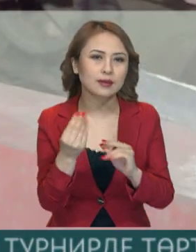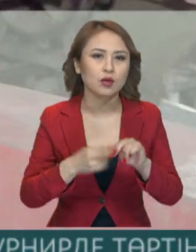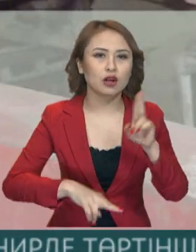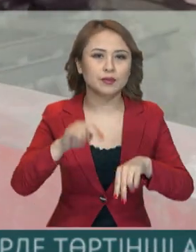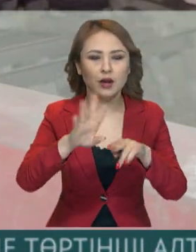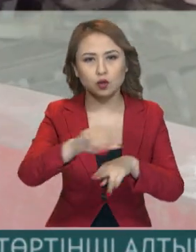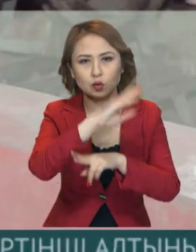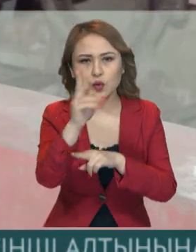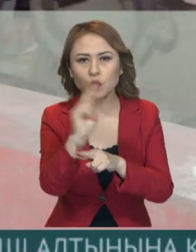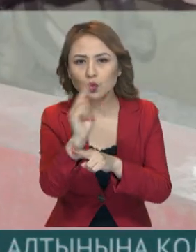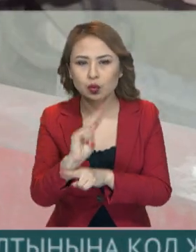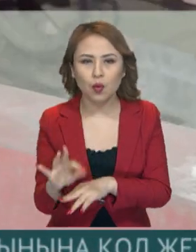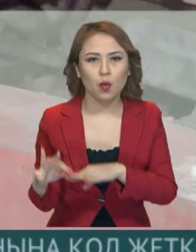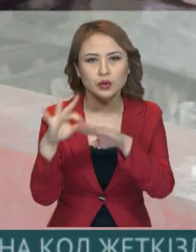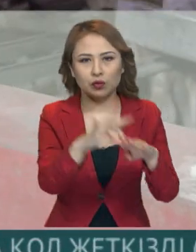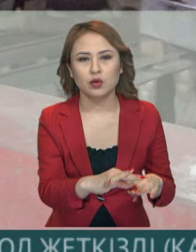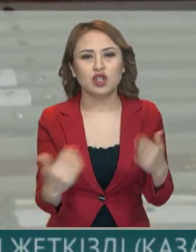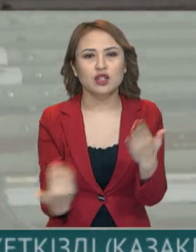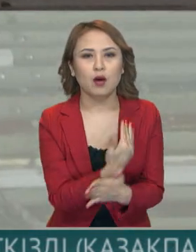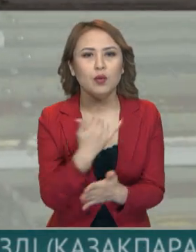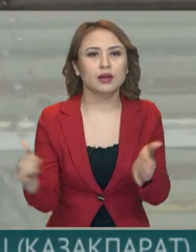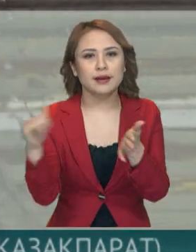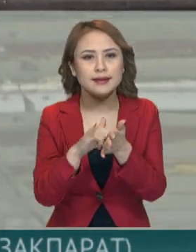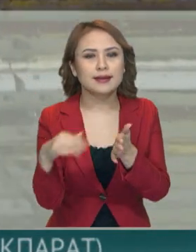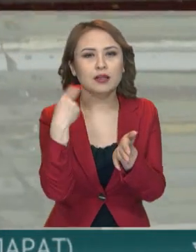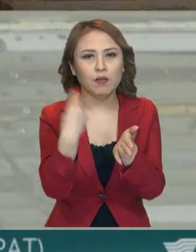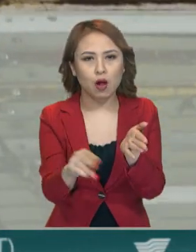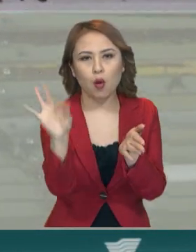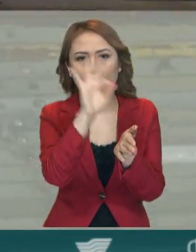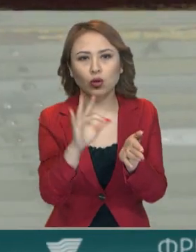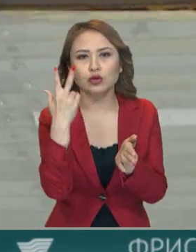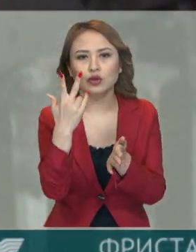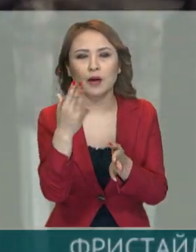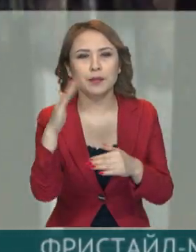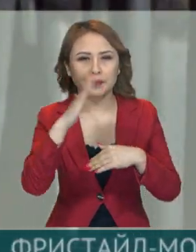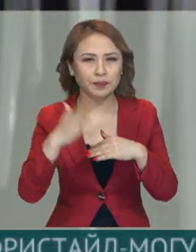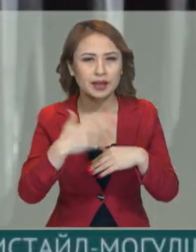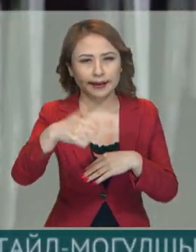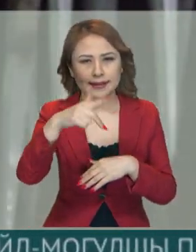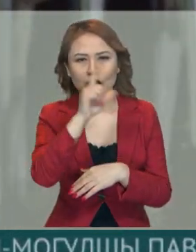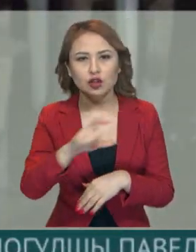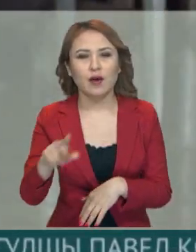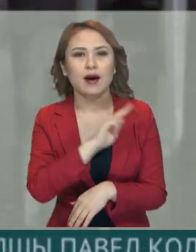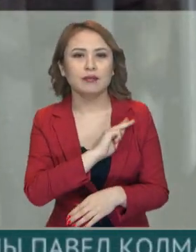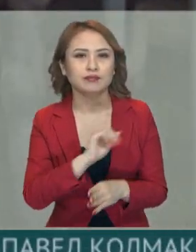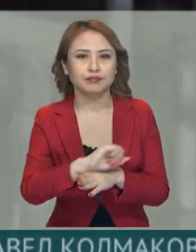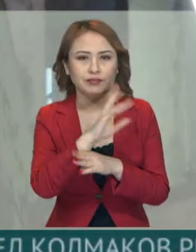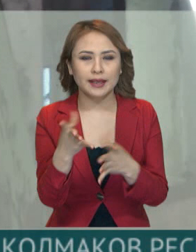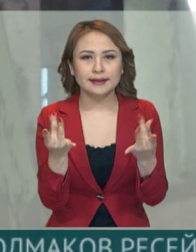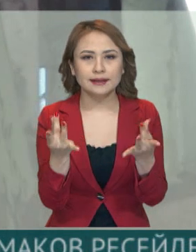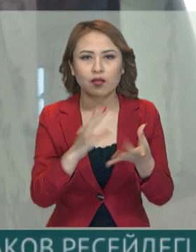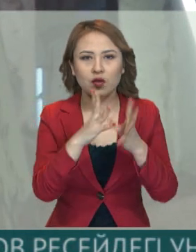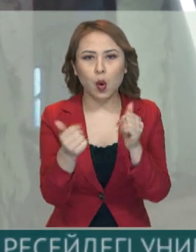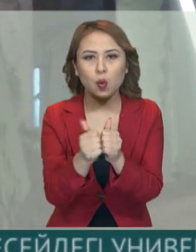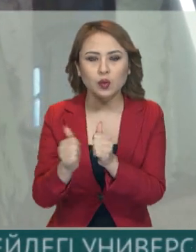кәсіпкерлер құрал жабдықтарды жөндеуден өткізіп, қосымша жаңа қондырғылар сатып алу арқылы 30 шақты адамды жұмыспен қамтып отыр. Шикізат